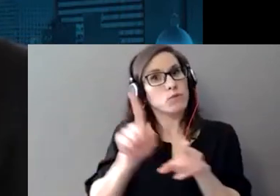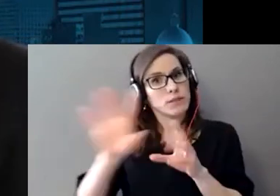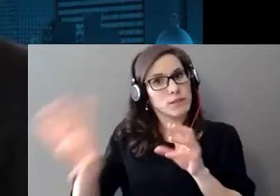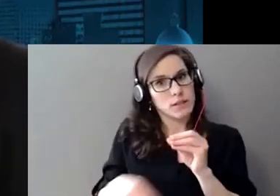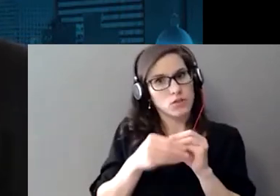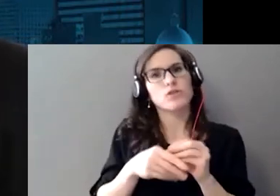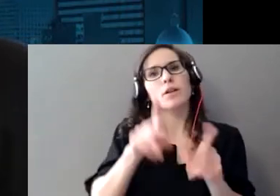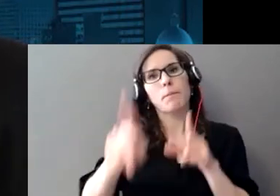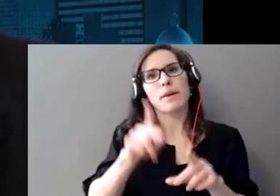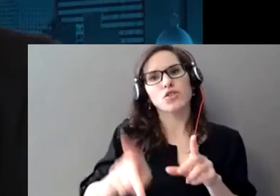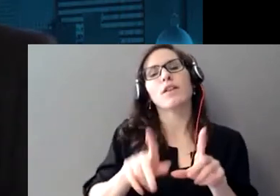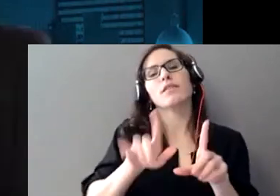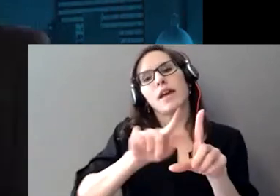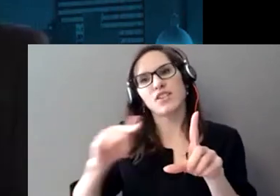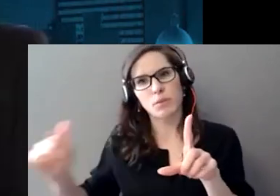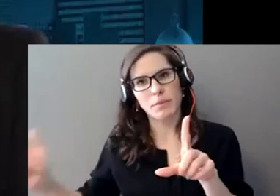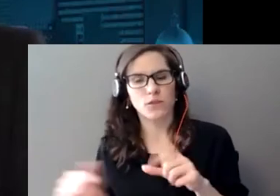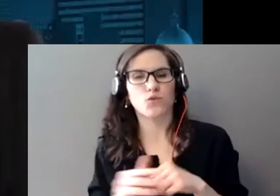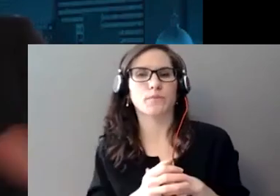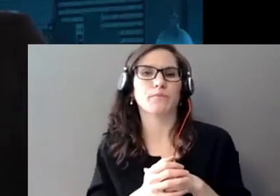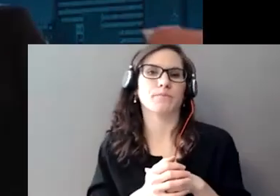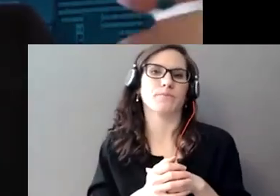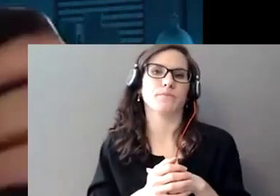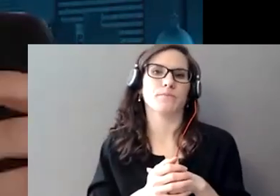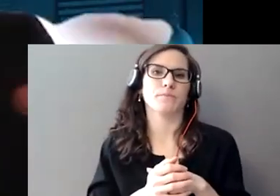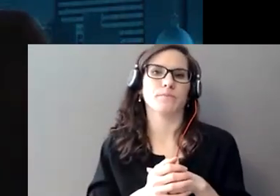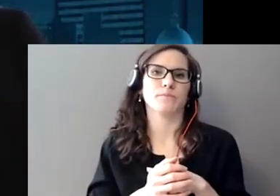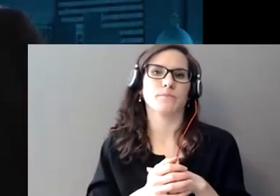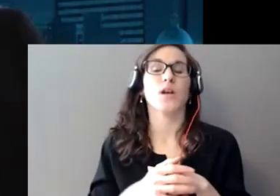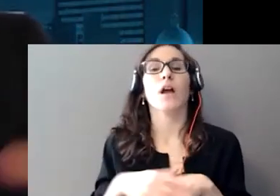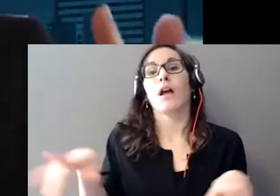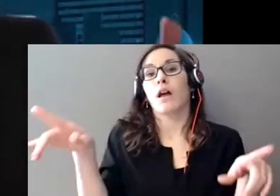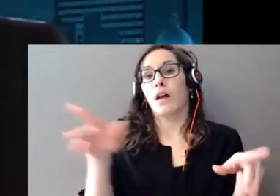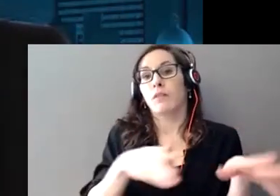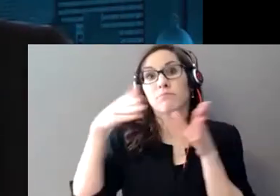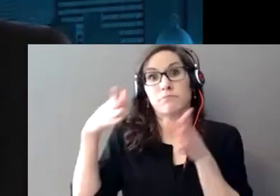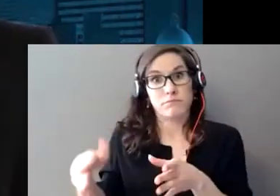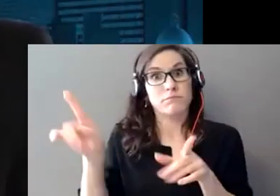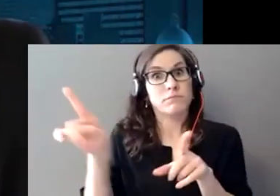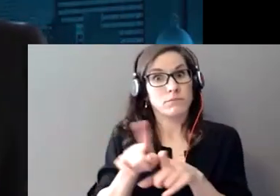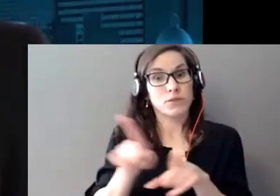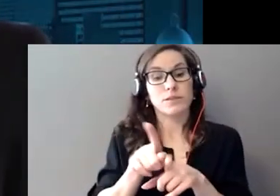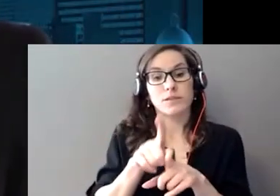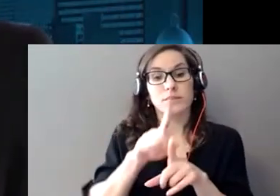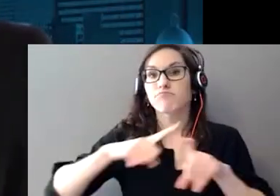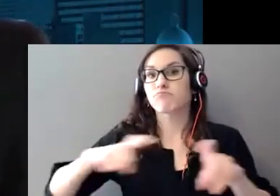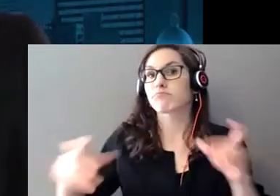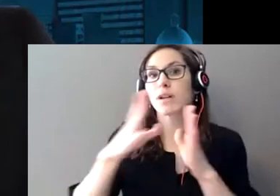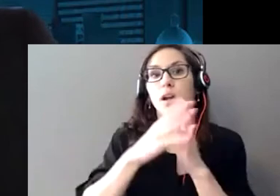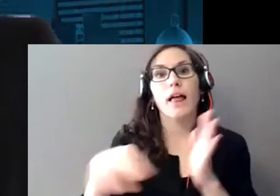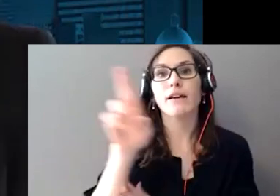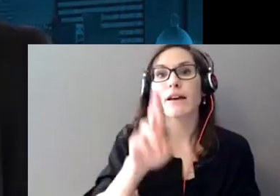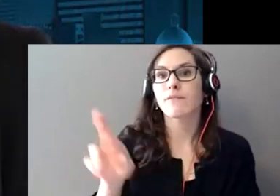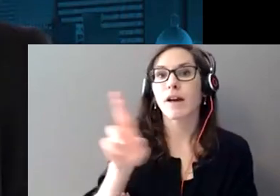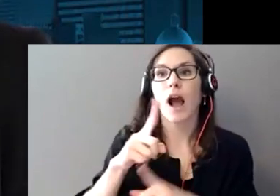LGBTQ2+. Il y a aussi tous les cadres de référence auxquels se réfèrent les personnes enseignantes